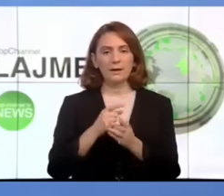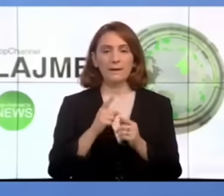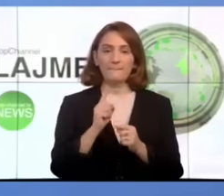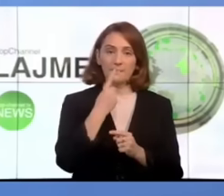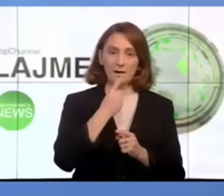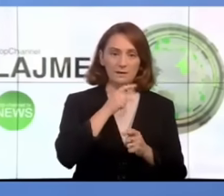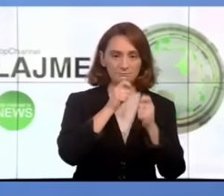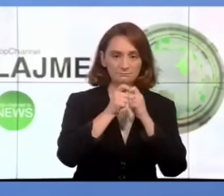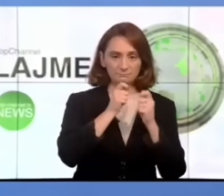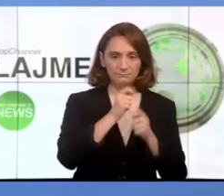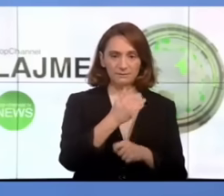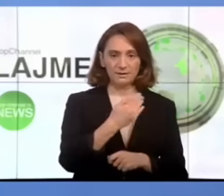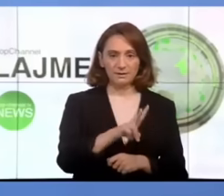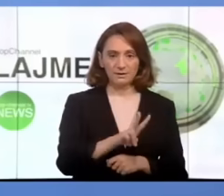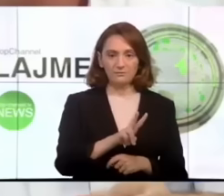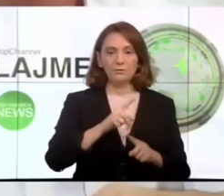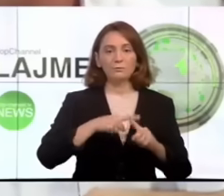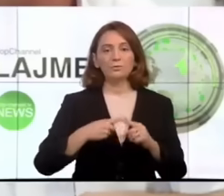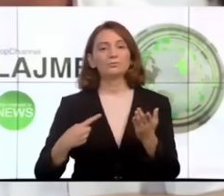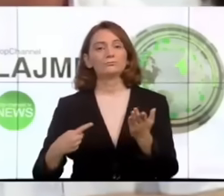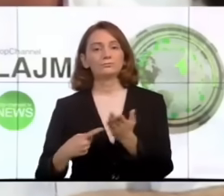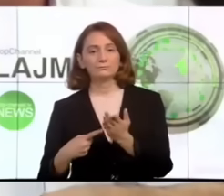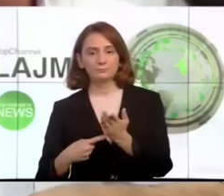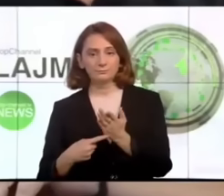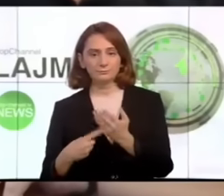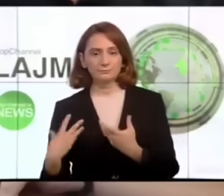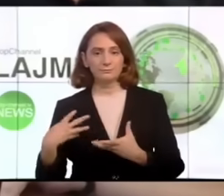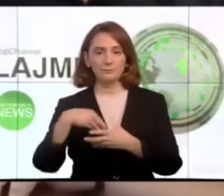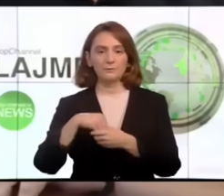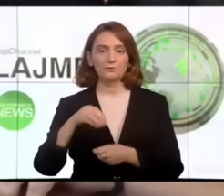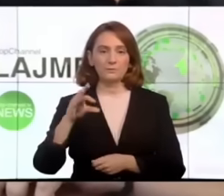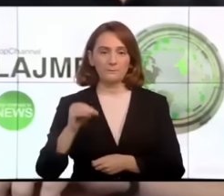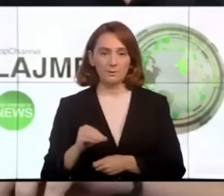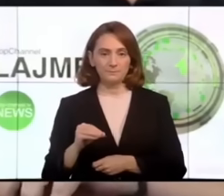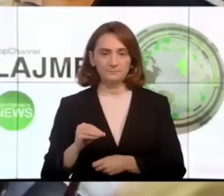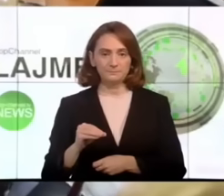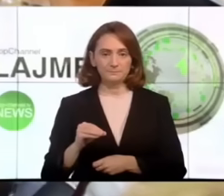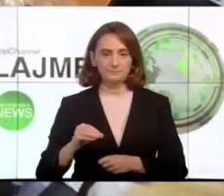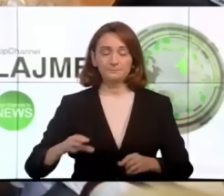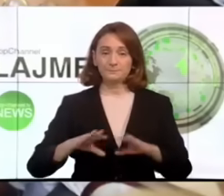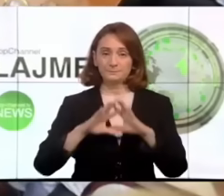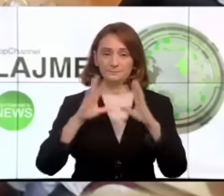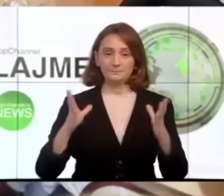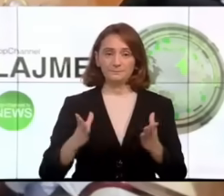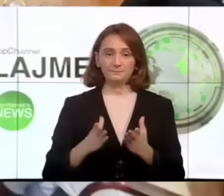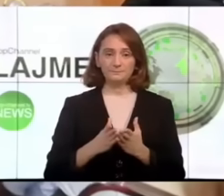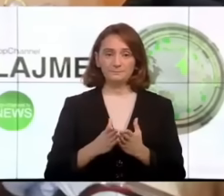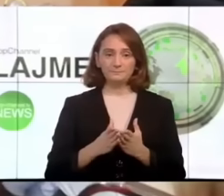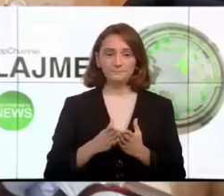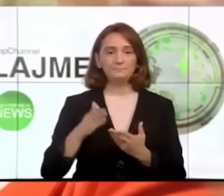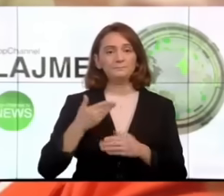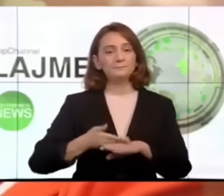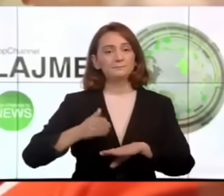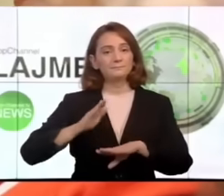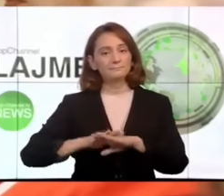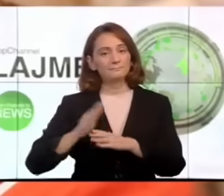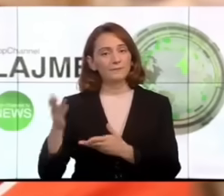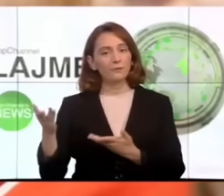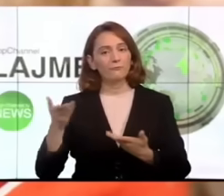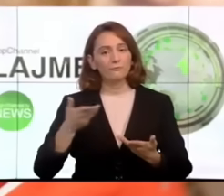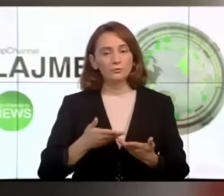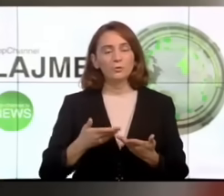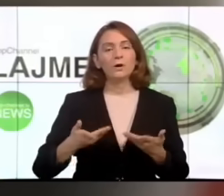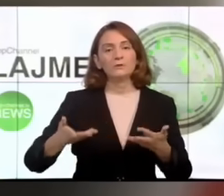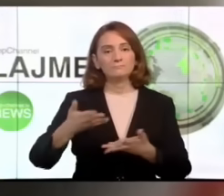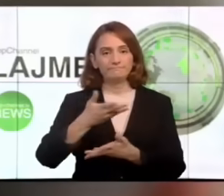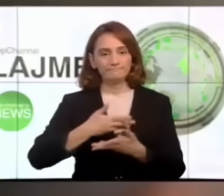digjitale në një formë e cila është e divulgueshme. Projektet e reja të fituara si programi BES Jean Monnet Cher nga Dekania Budini do të